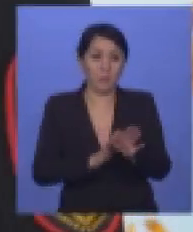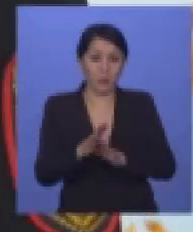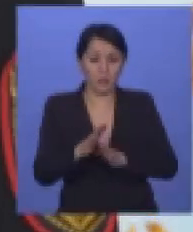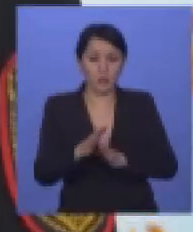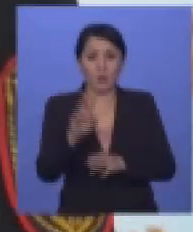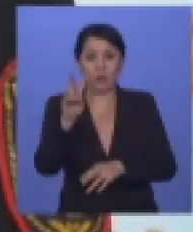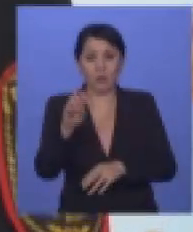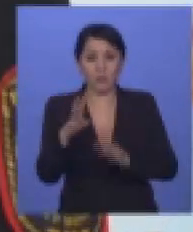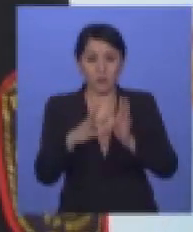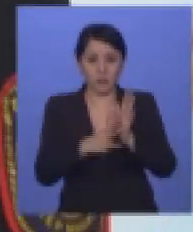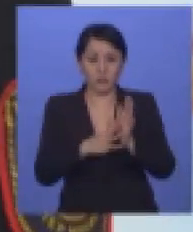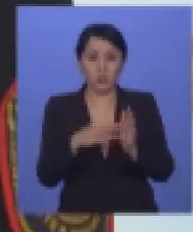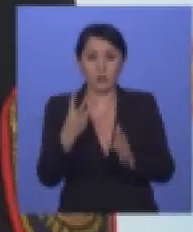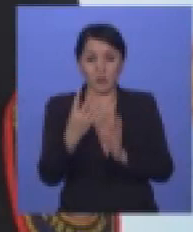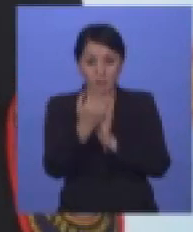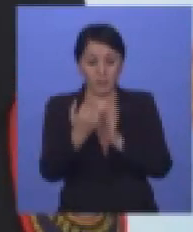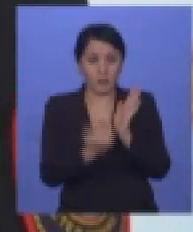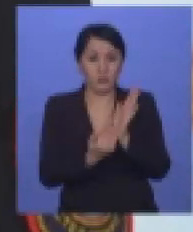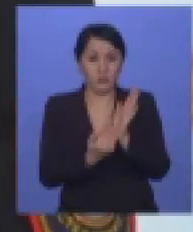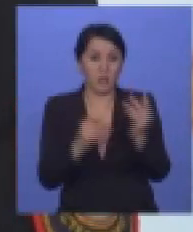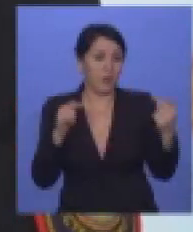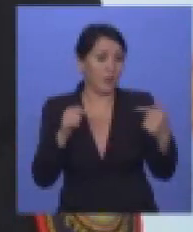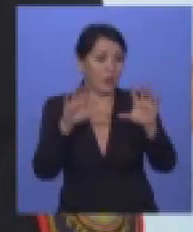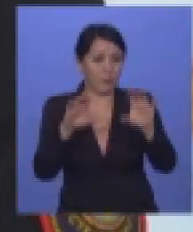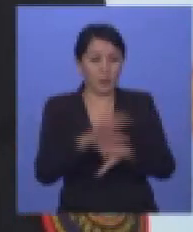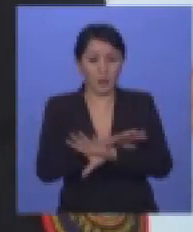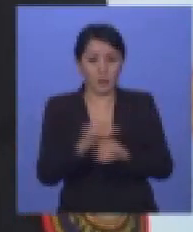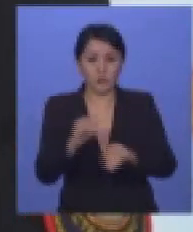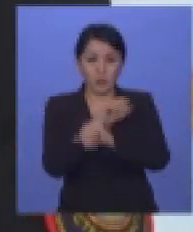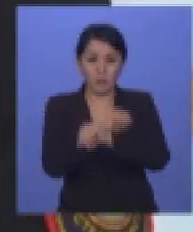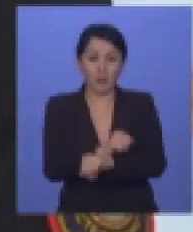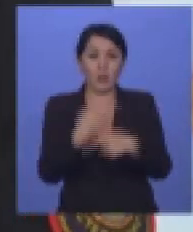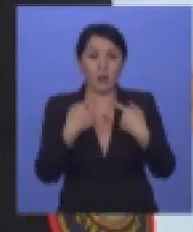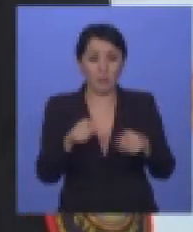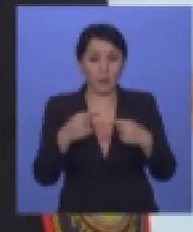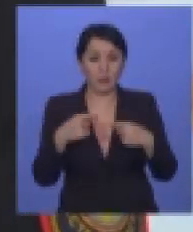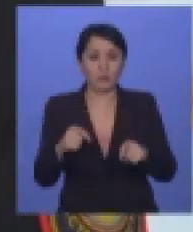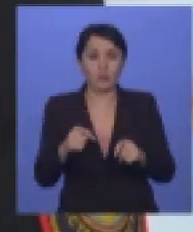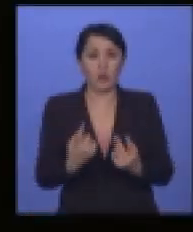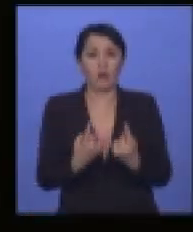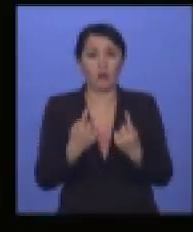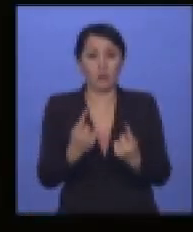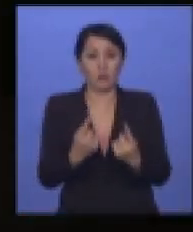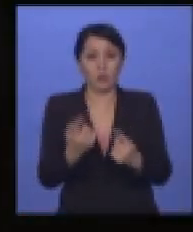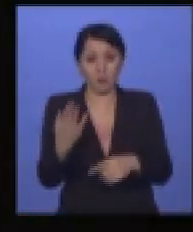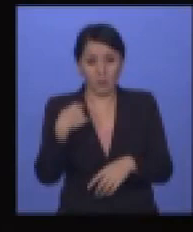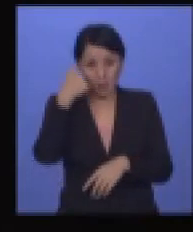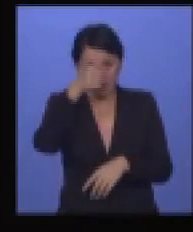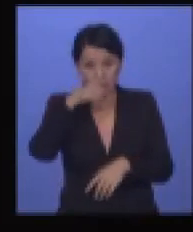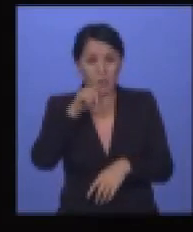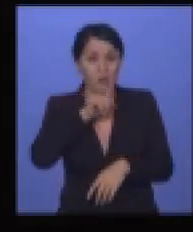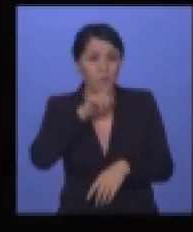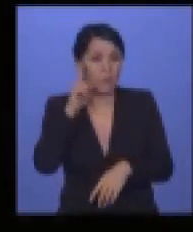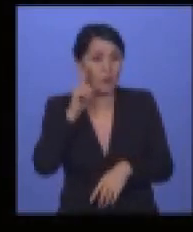статьей 277 части 3 «Незаконное приобретение и хранение в целях сбыта психотропных веществ в высококрупном размере». В прошлом году молодого человека